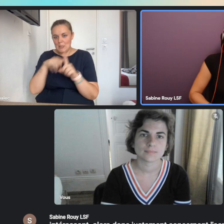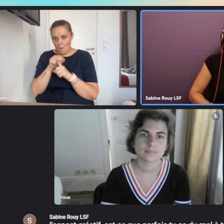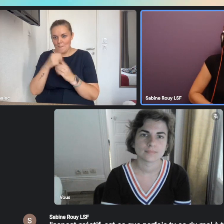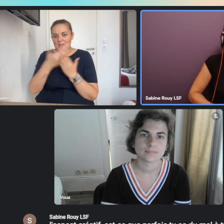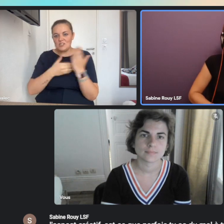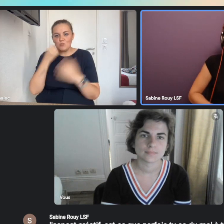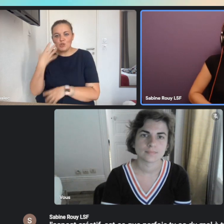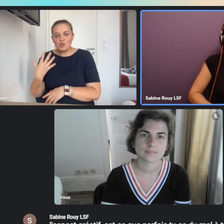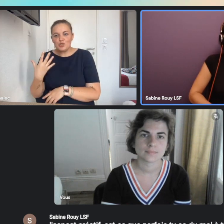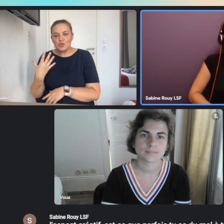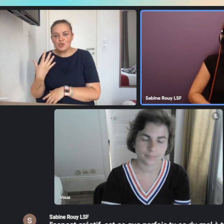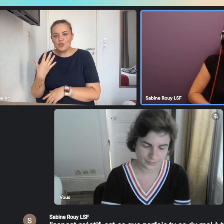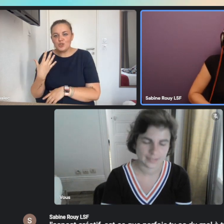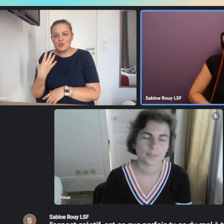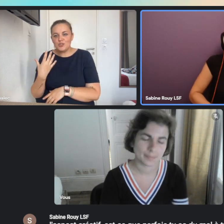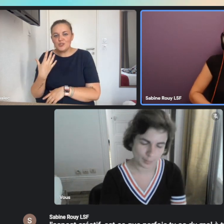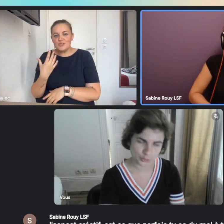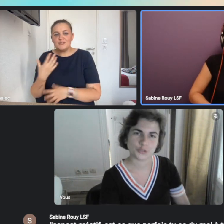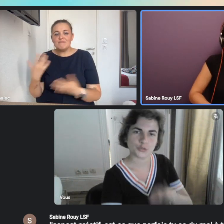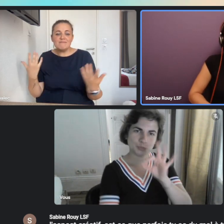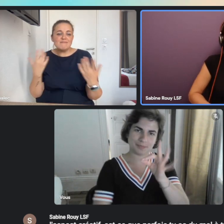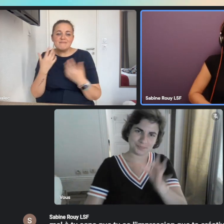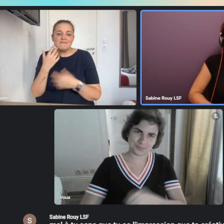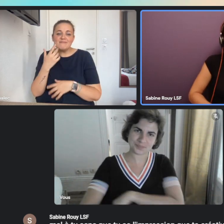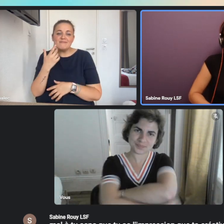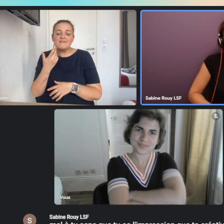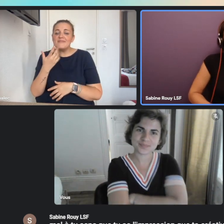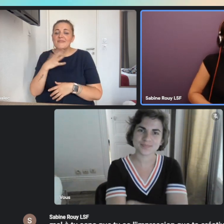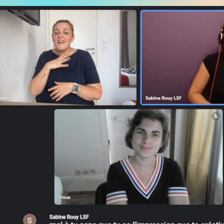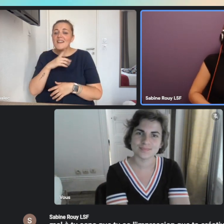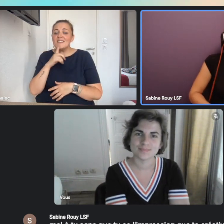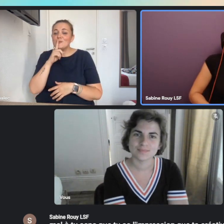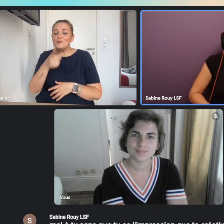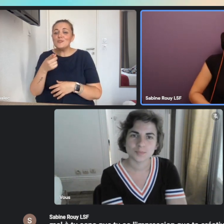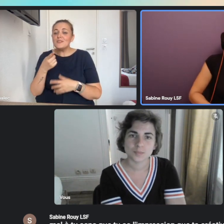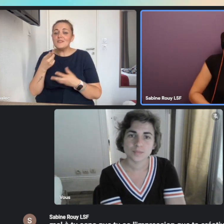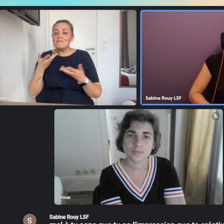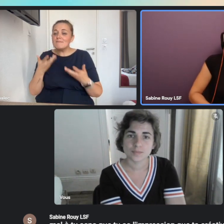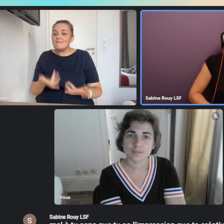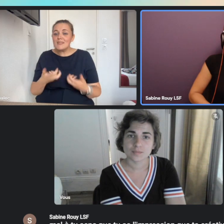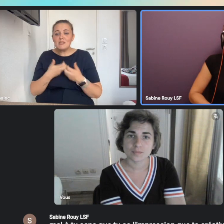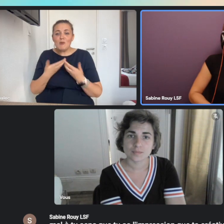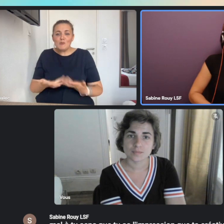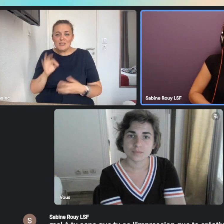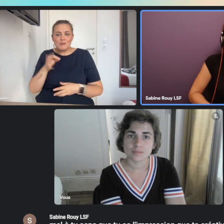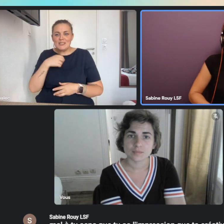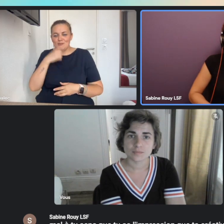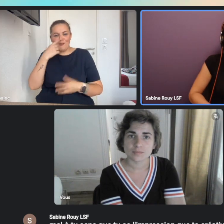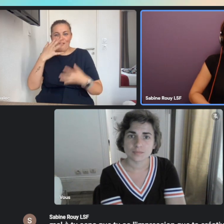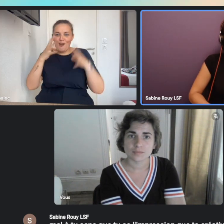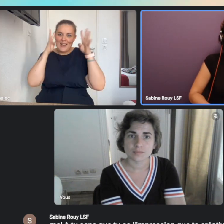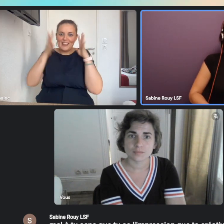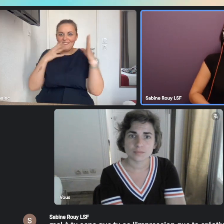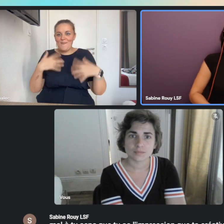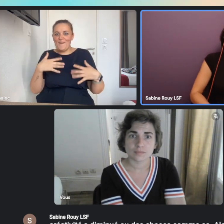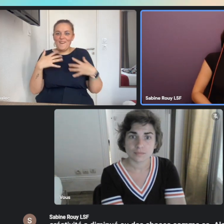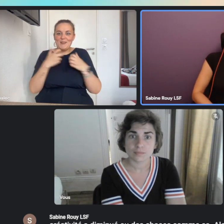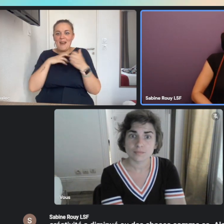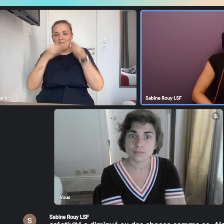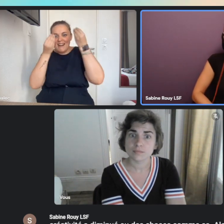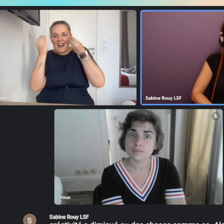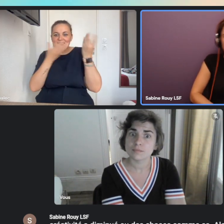justement, le syndrome de la page blanche. Donc oui. Il y a justement des jours où, par exemple, aujourd'hui: